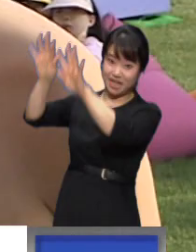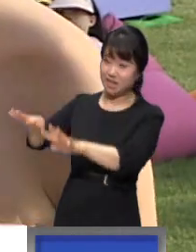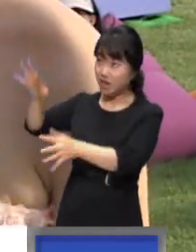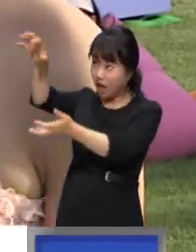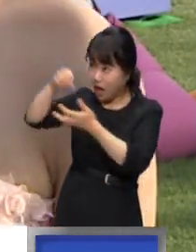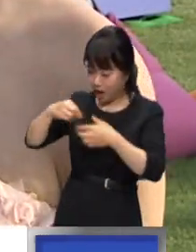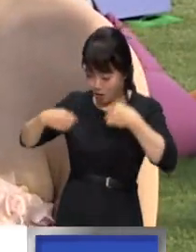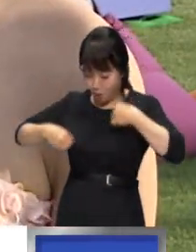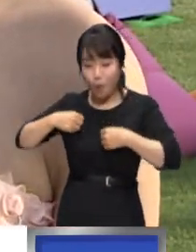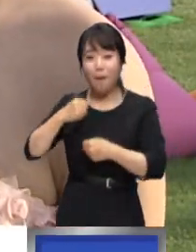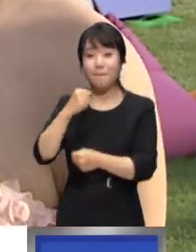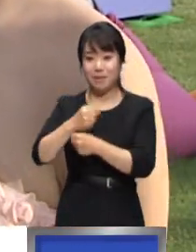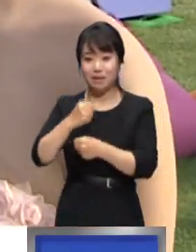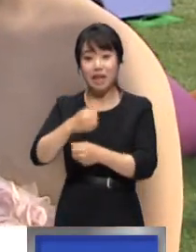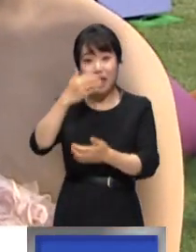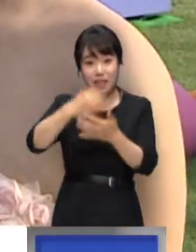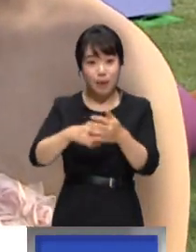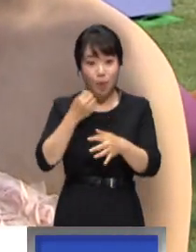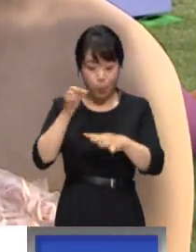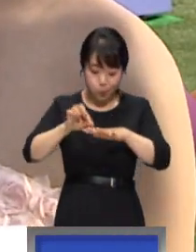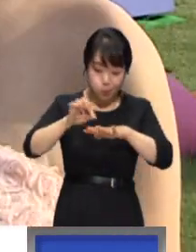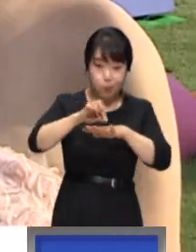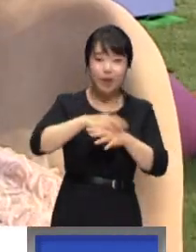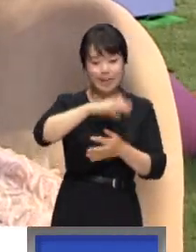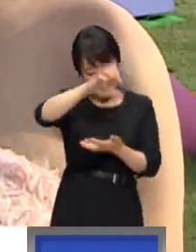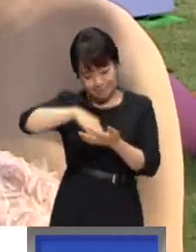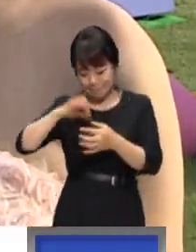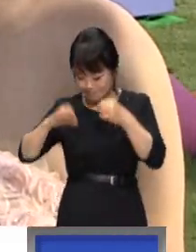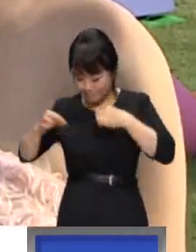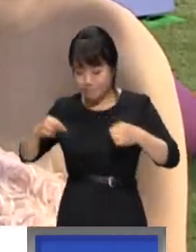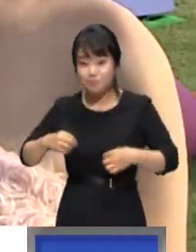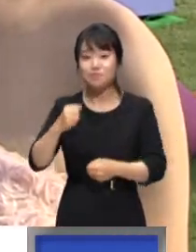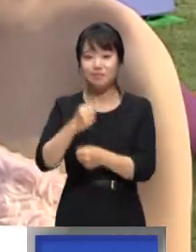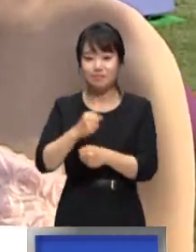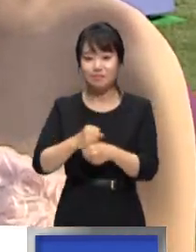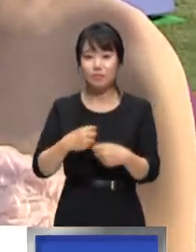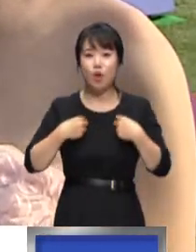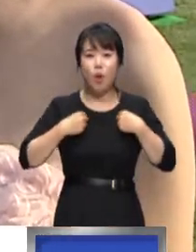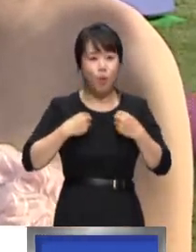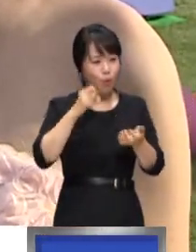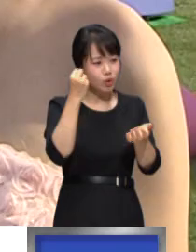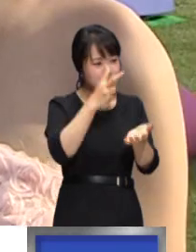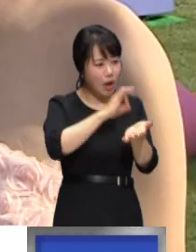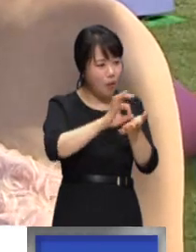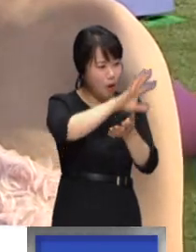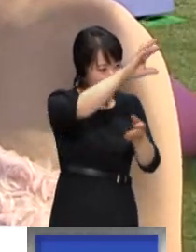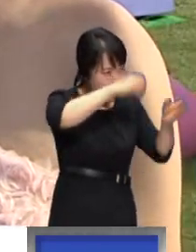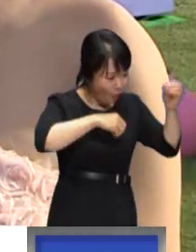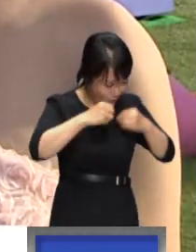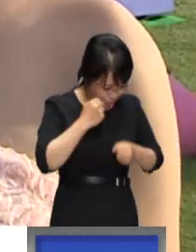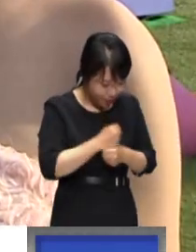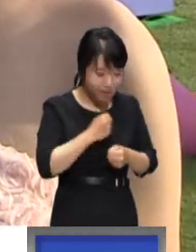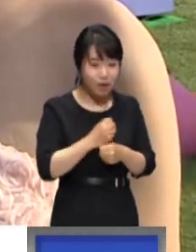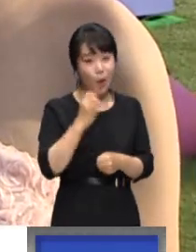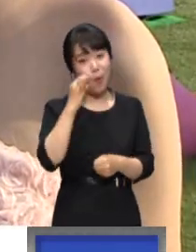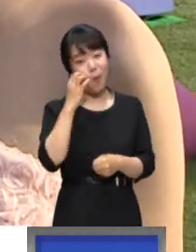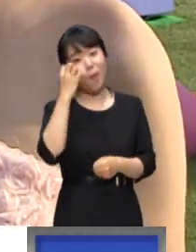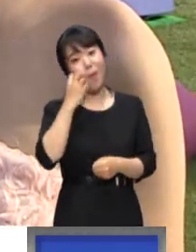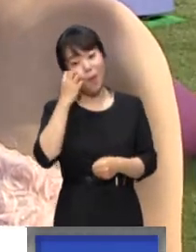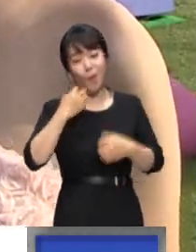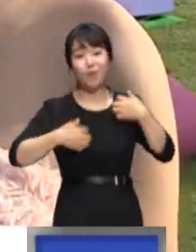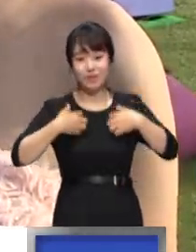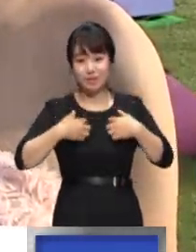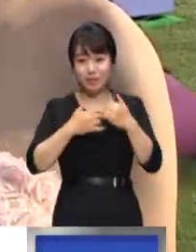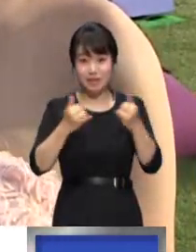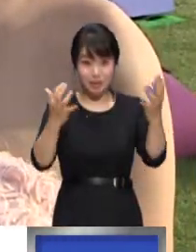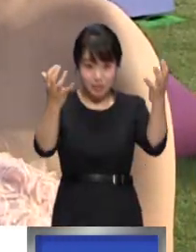집에 남는 큐빅으로 만들었어요. 옷을 재활용을 만드는 것도 진짜 재밌었고 사람들이